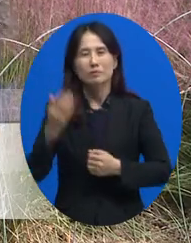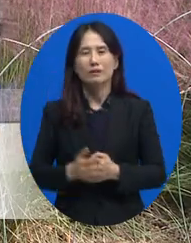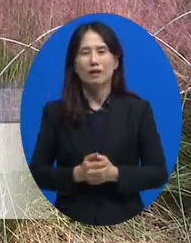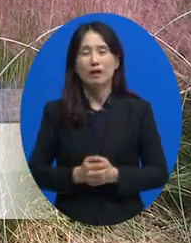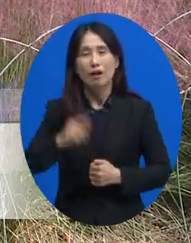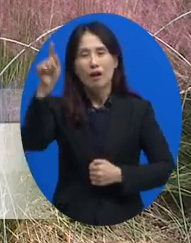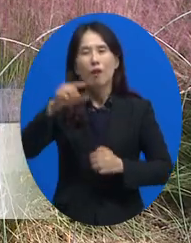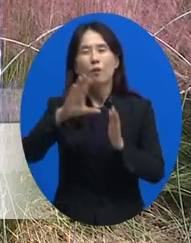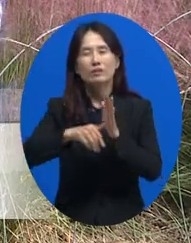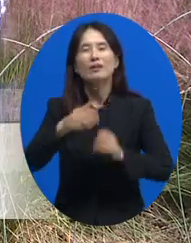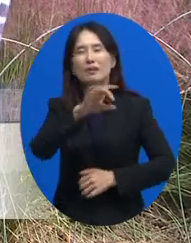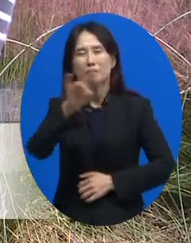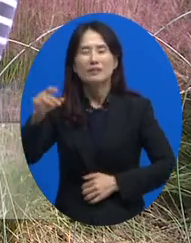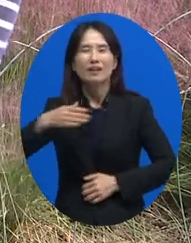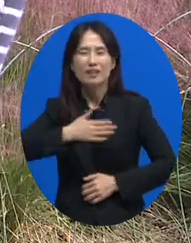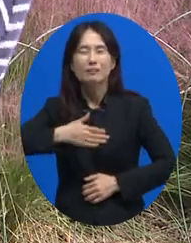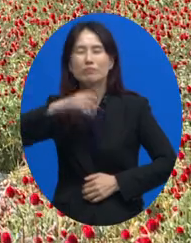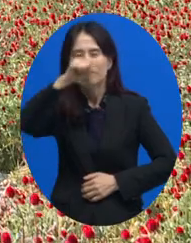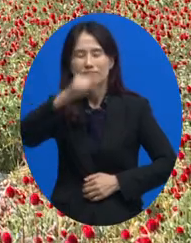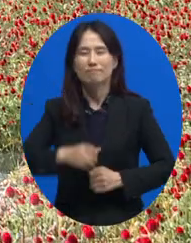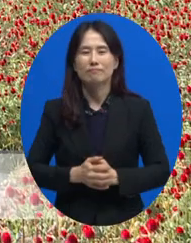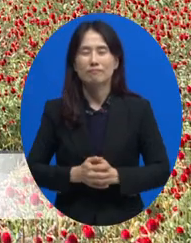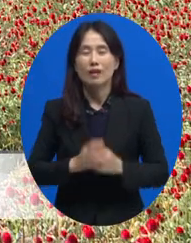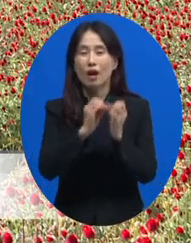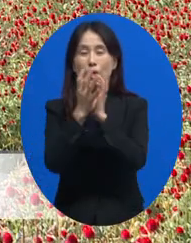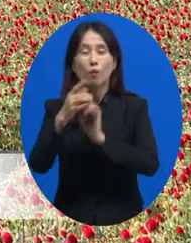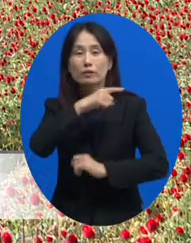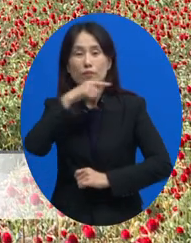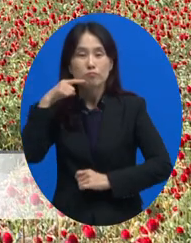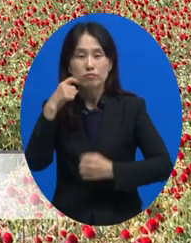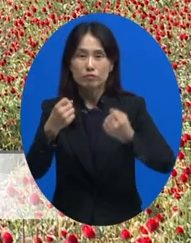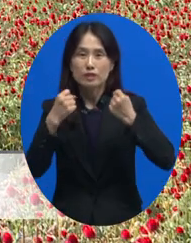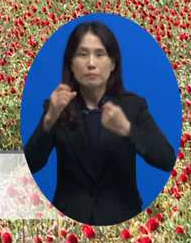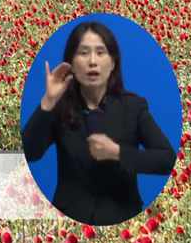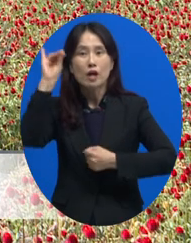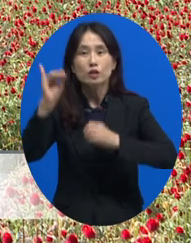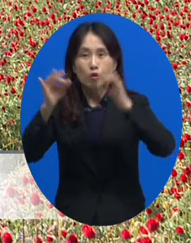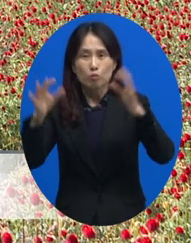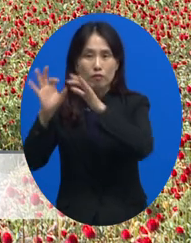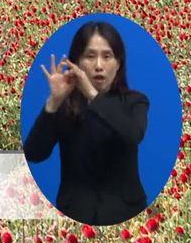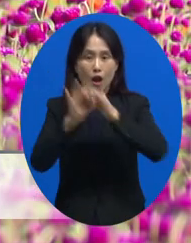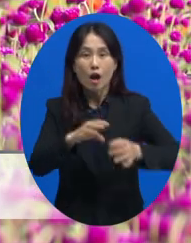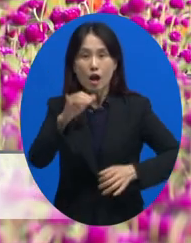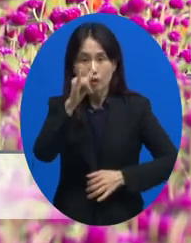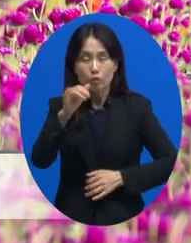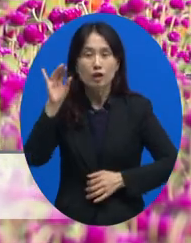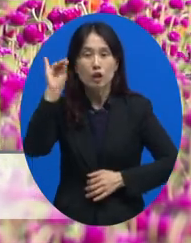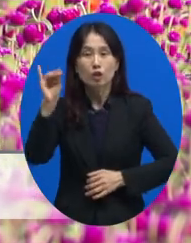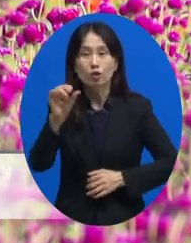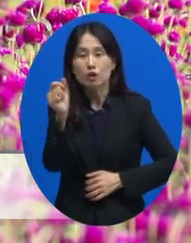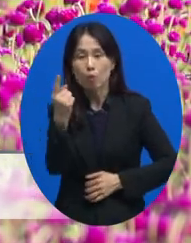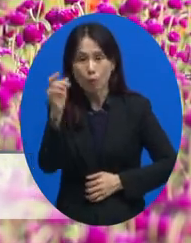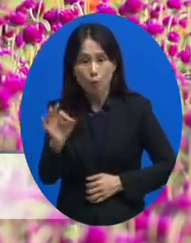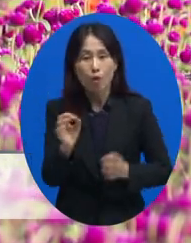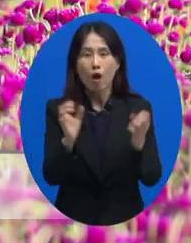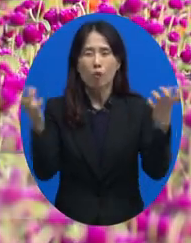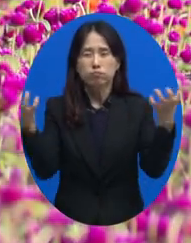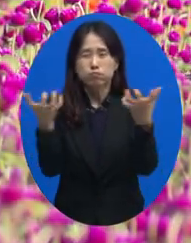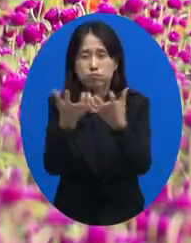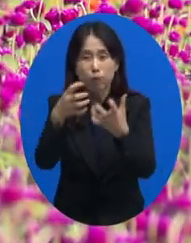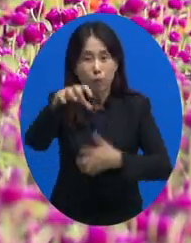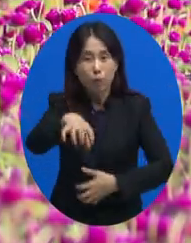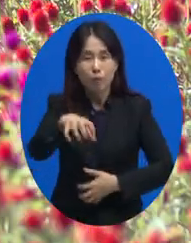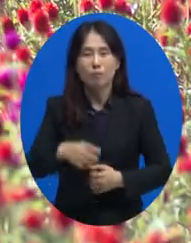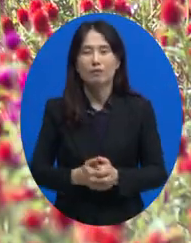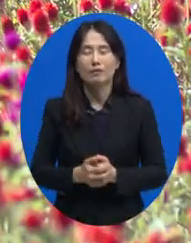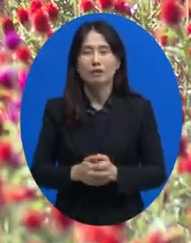올 때마다 그런 기분을 많이 느낍니다. 꽃의 붉은 기운이 천일이 지나도록 퇴색하지 않는다는 천일홍이 장관을 이룬 곳도